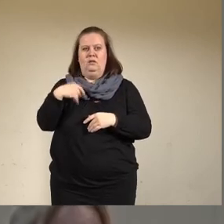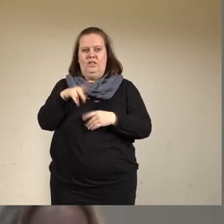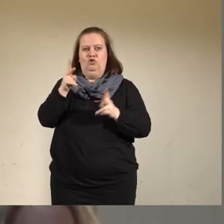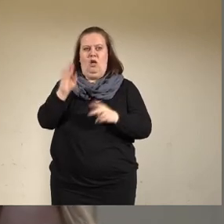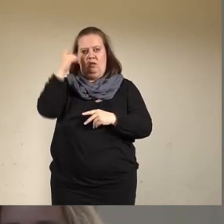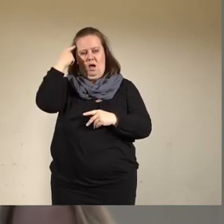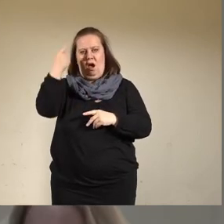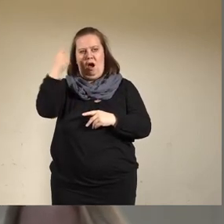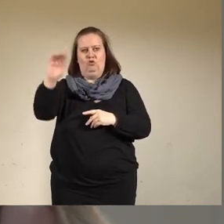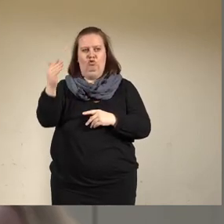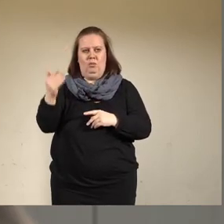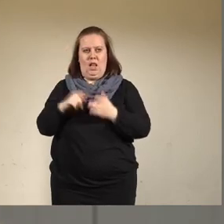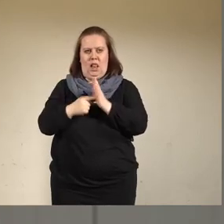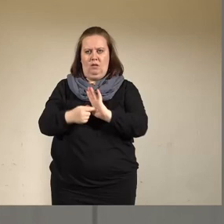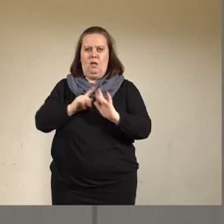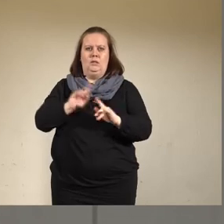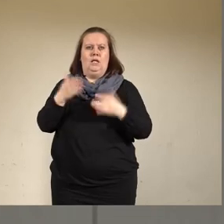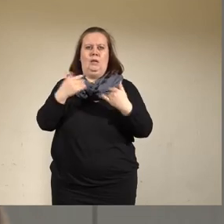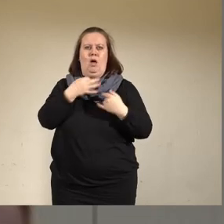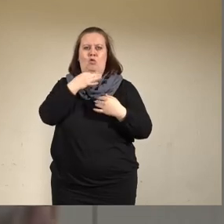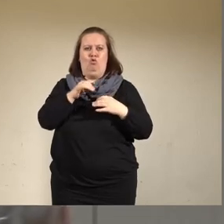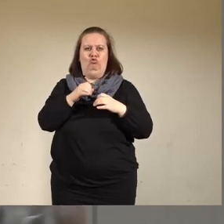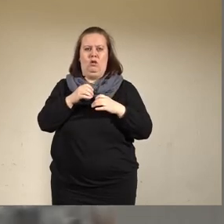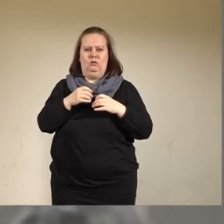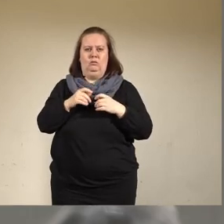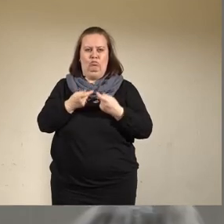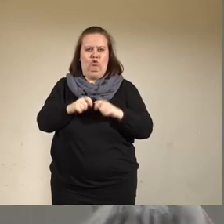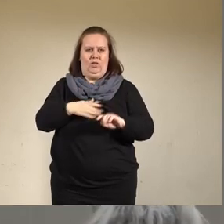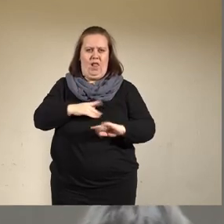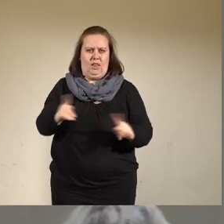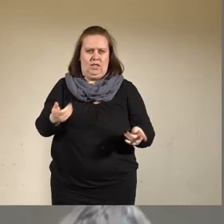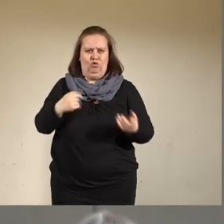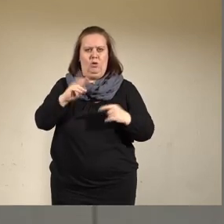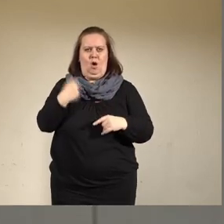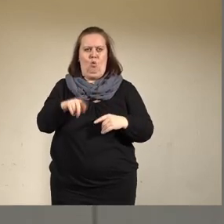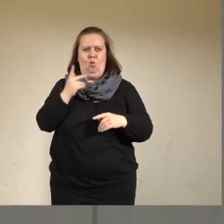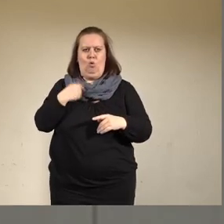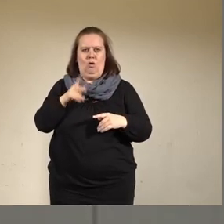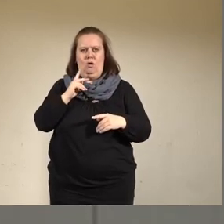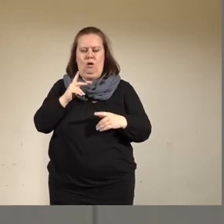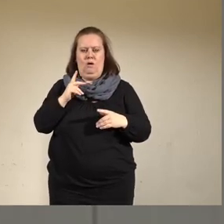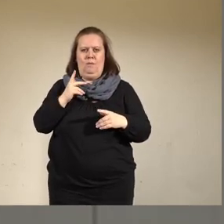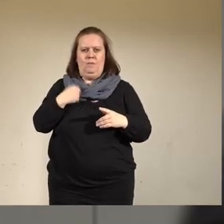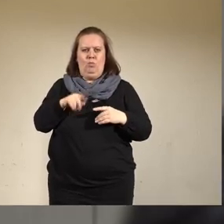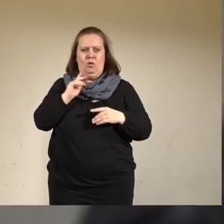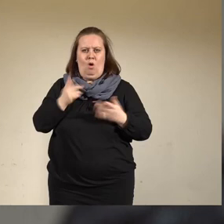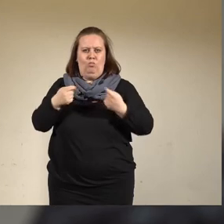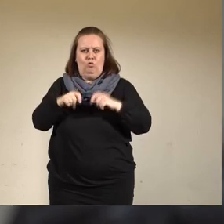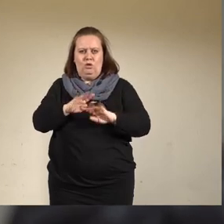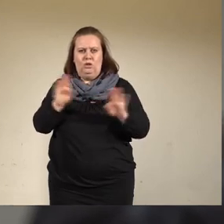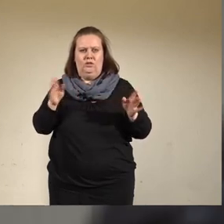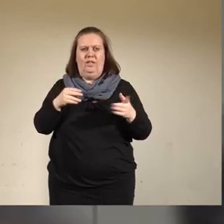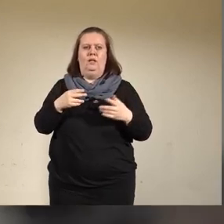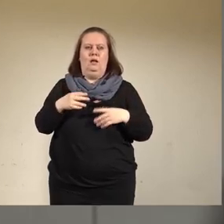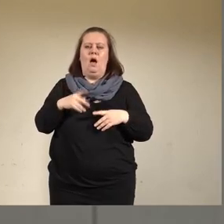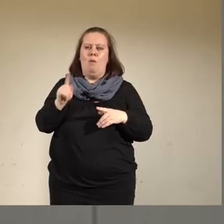Spiegel vorgehalten hat. Und Sie wissen, dass ich diesen Klimanotstandsbeschluss überhaupt nicht gebilligt habe und auch den Nazi-Notstandsbeschluss nicht, der ja nicht so